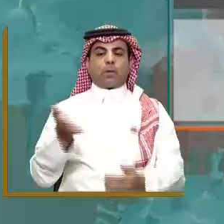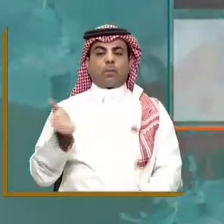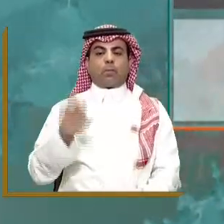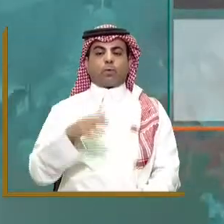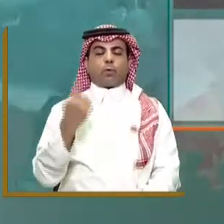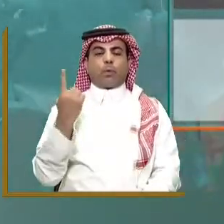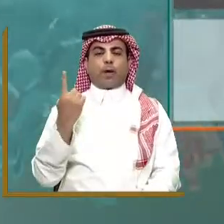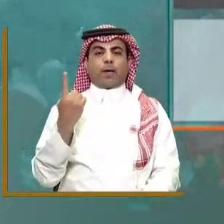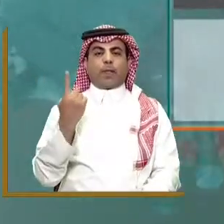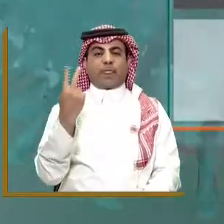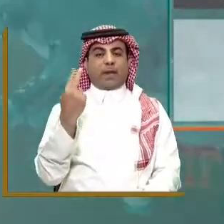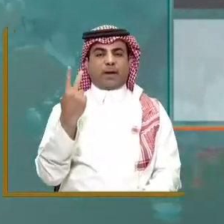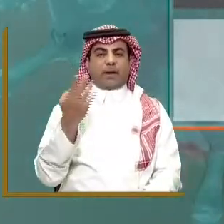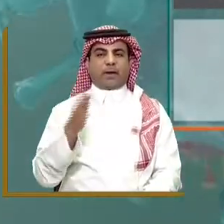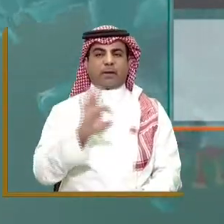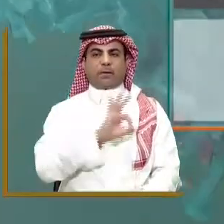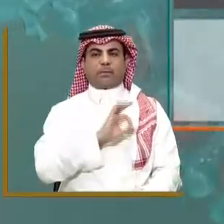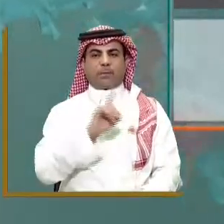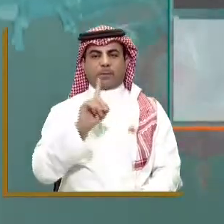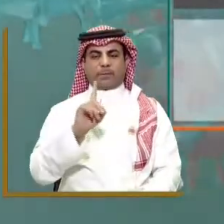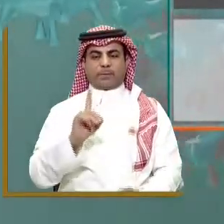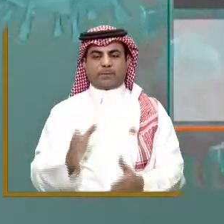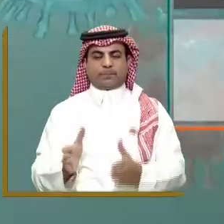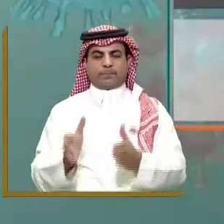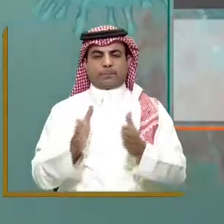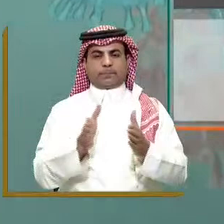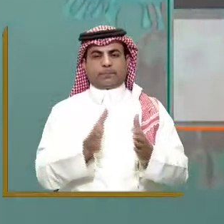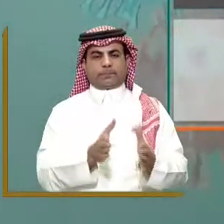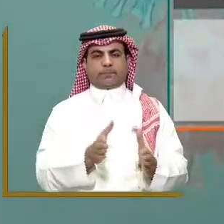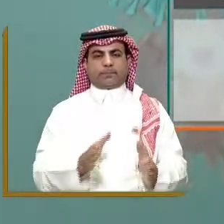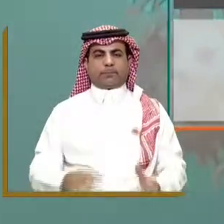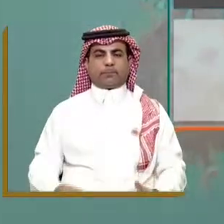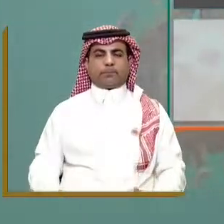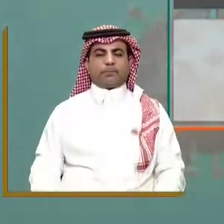750 حالة، إضافة إلى تسجيل حالتي وفاة رحمهم الله.